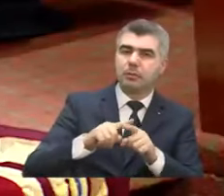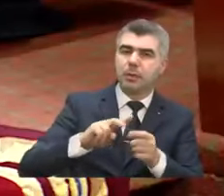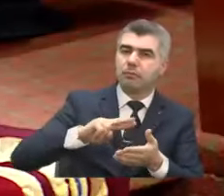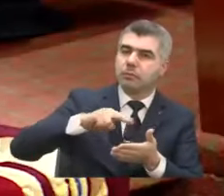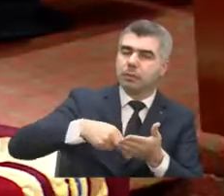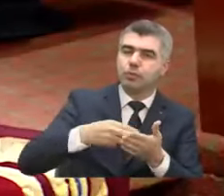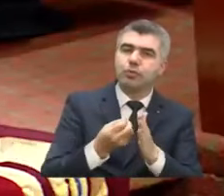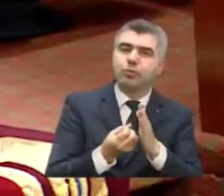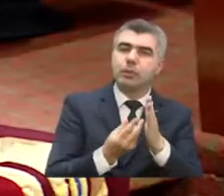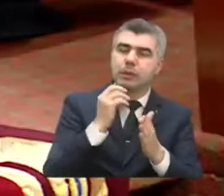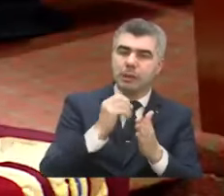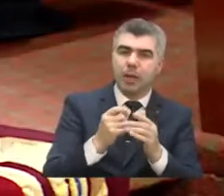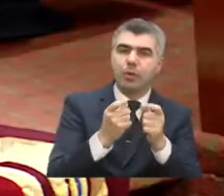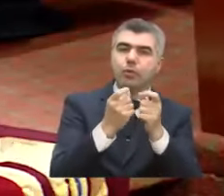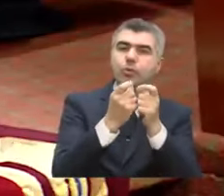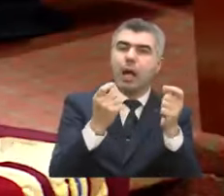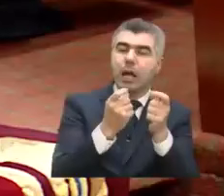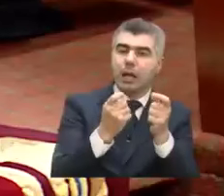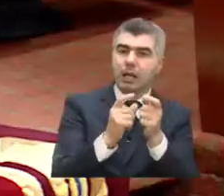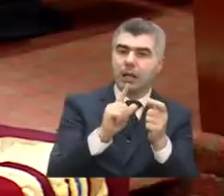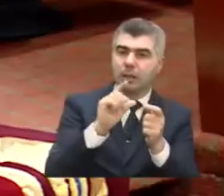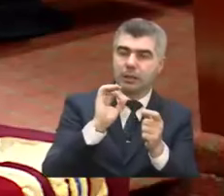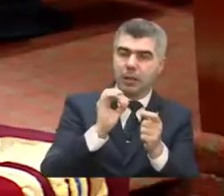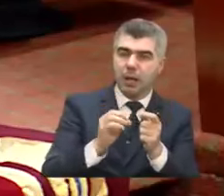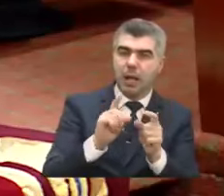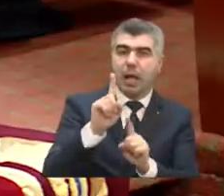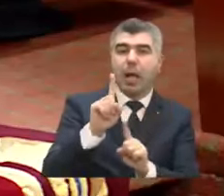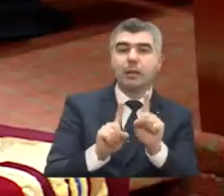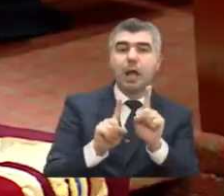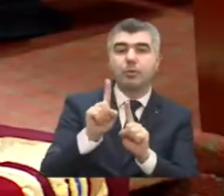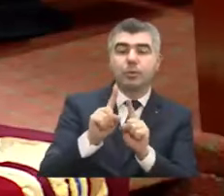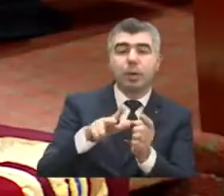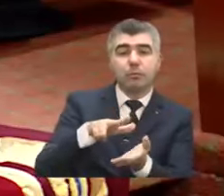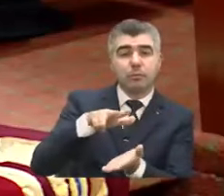لناقل جديد اللي هي شركة ريانير، وتعطت لها 11 ترخيص